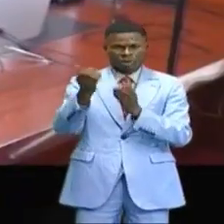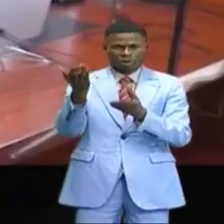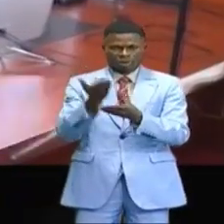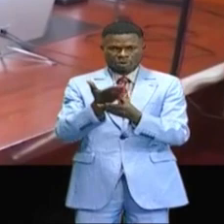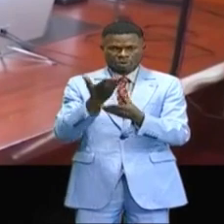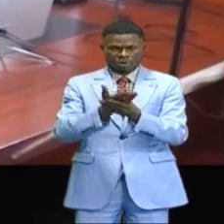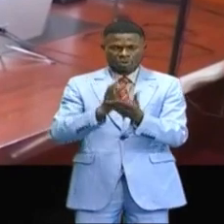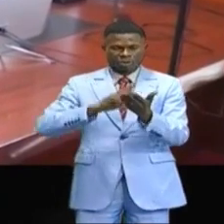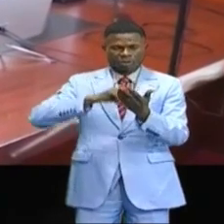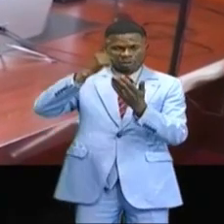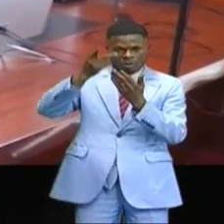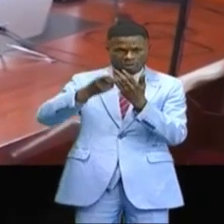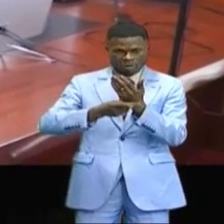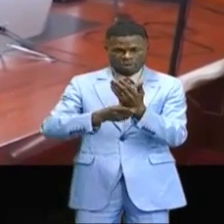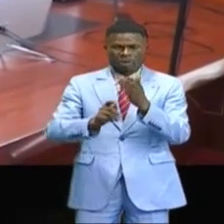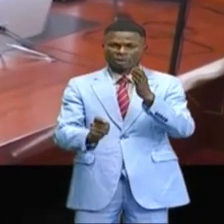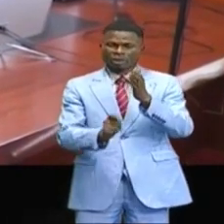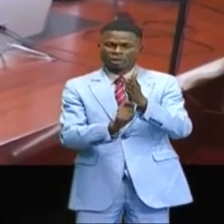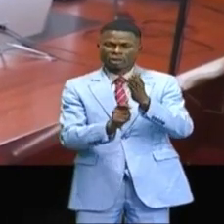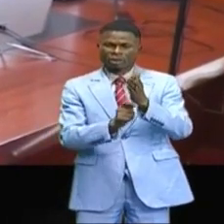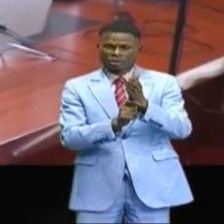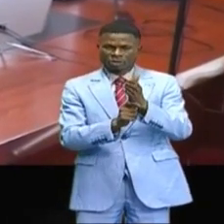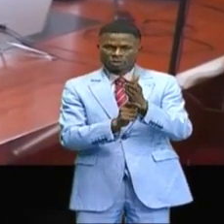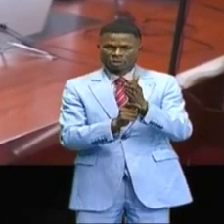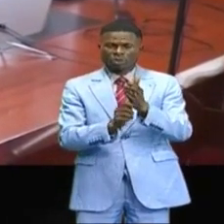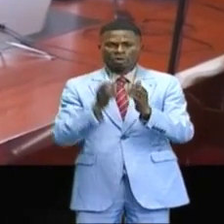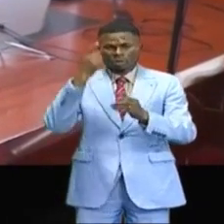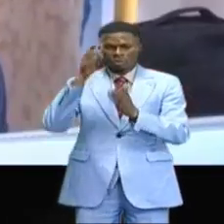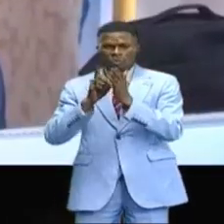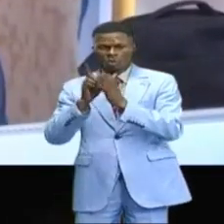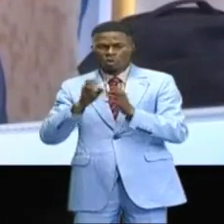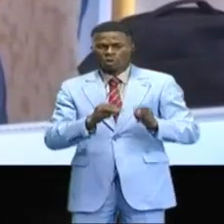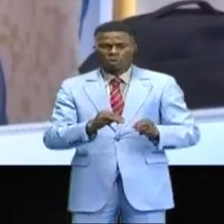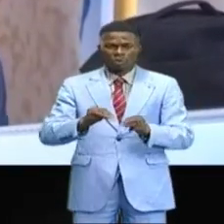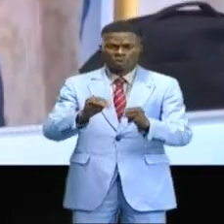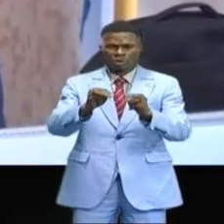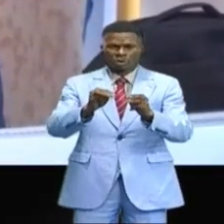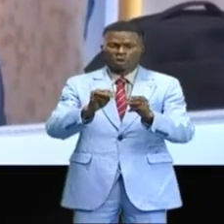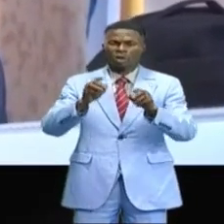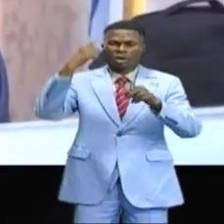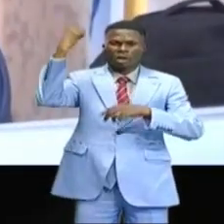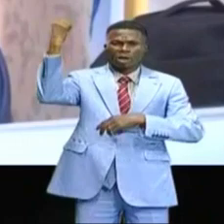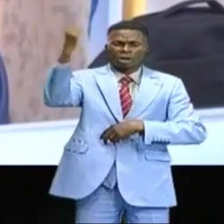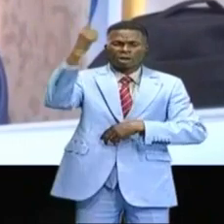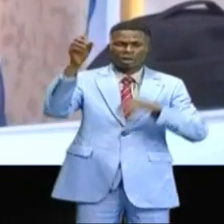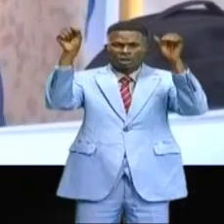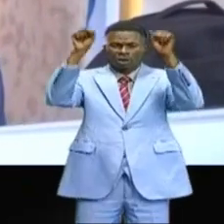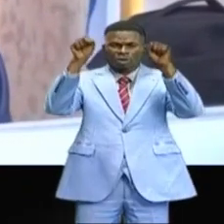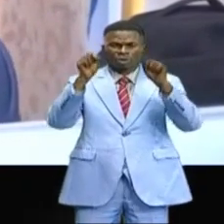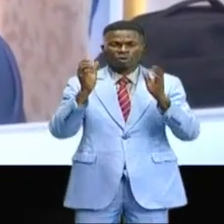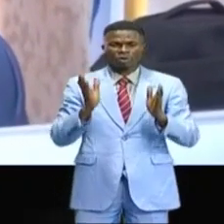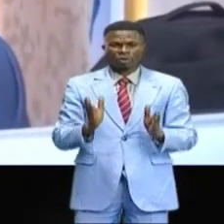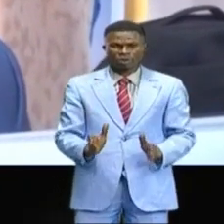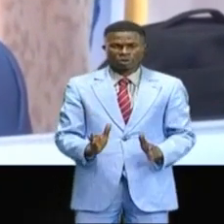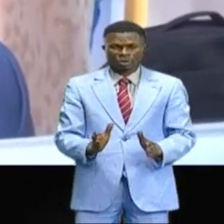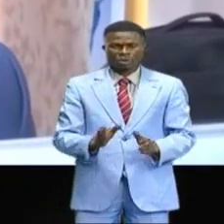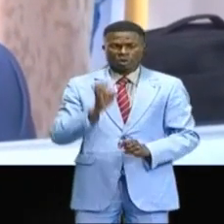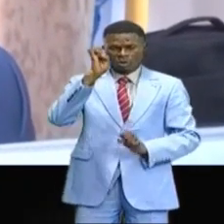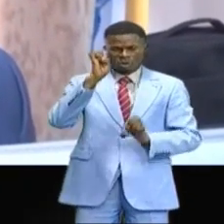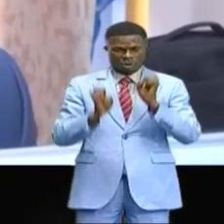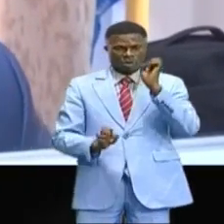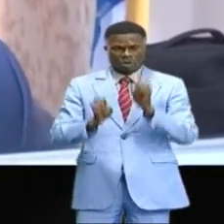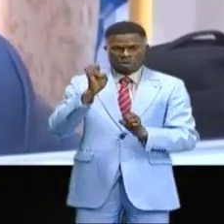de planification stratégique, au développement des méthodologies standards et la systématisation de